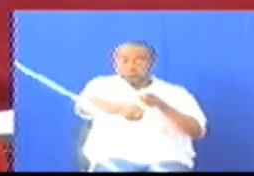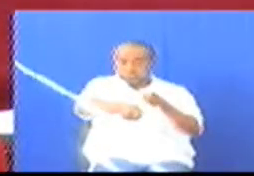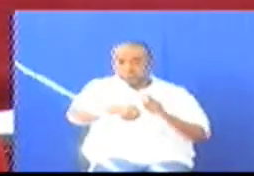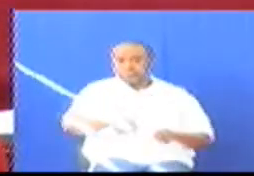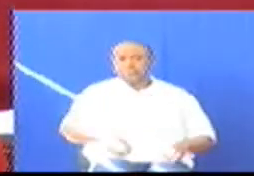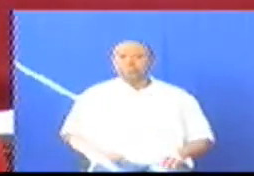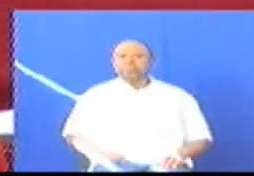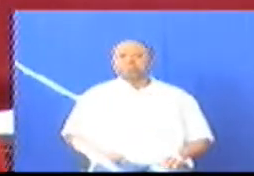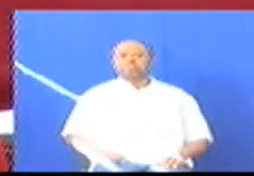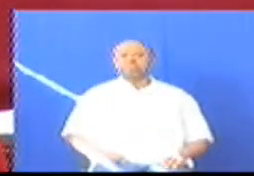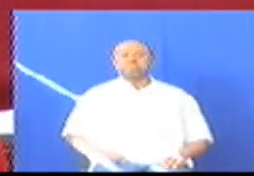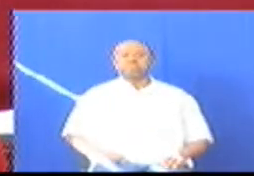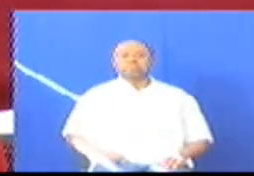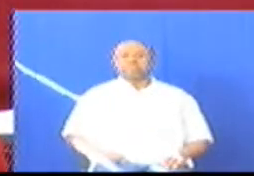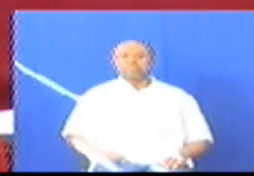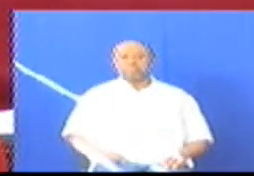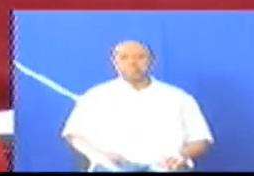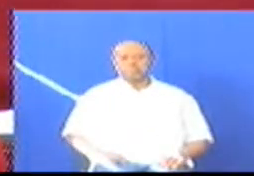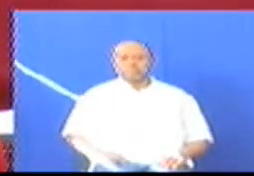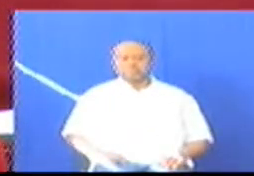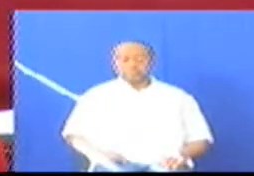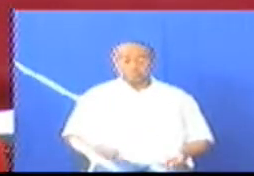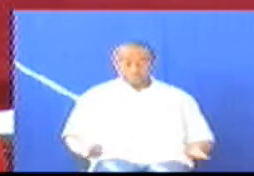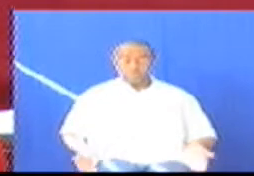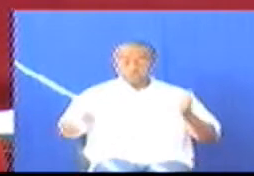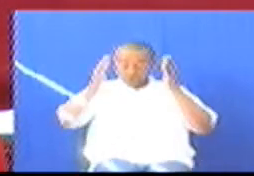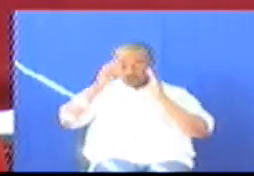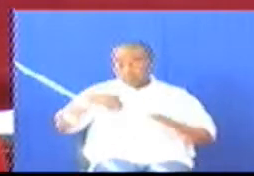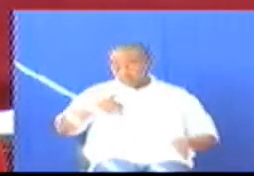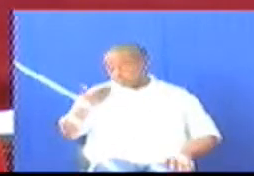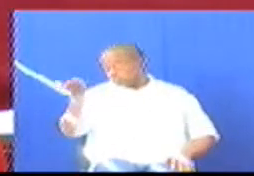tunayaona Watanzania. Mheshimiwa Spika,